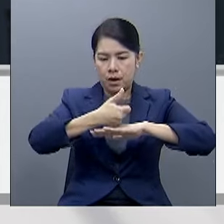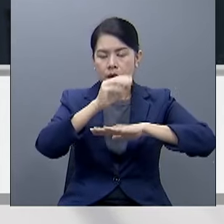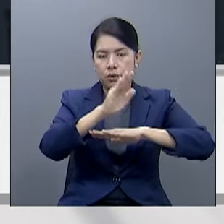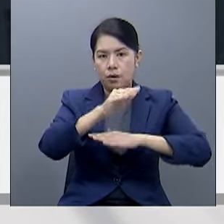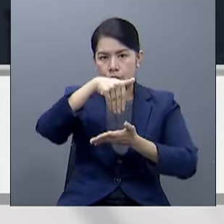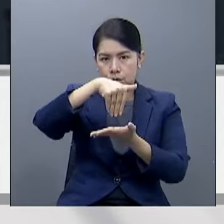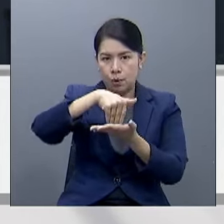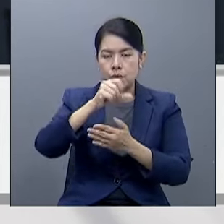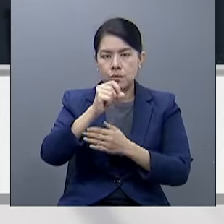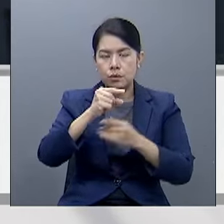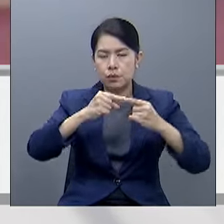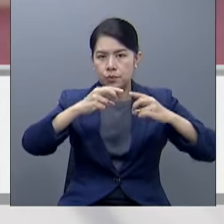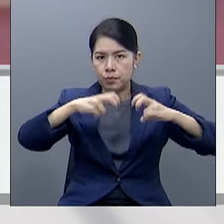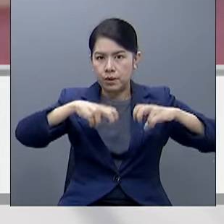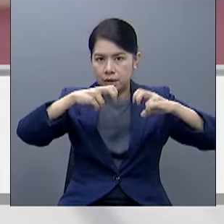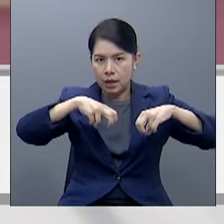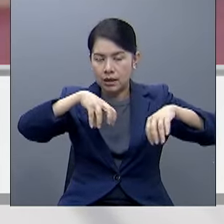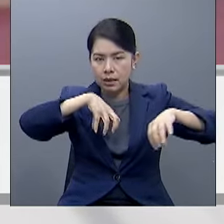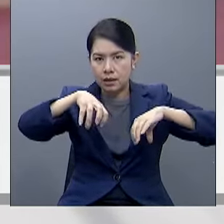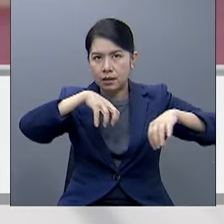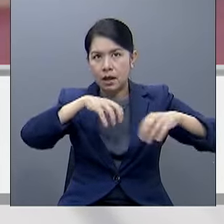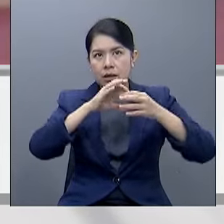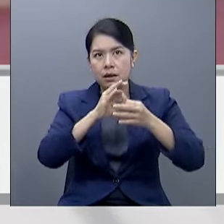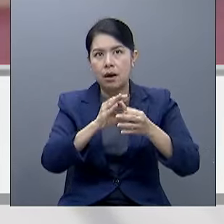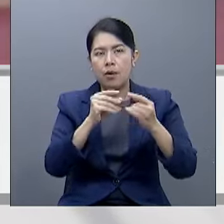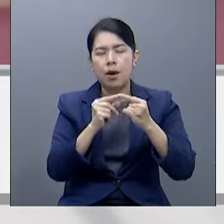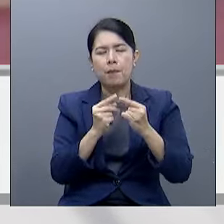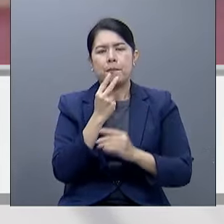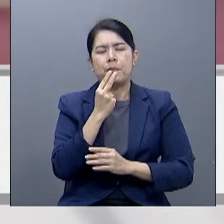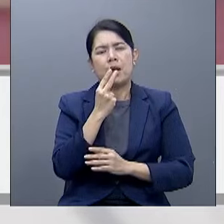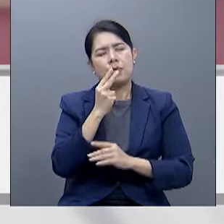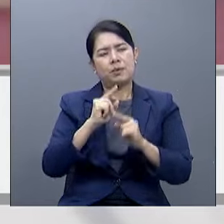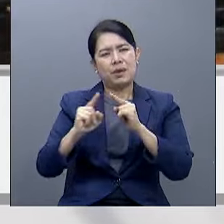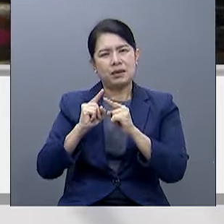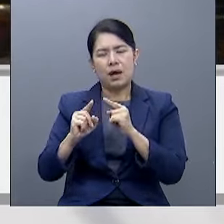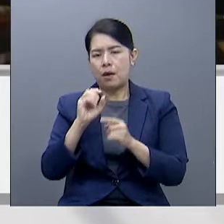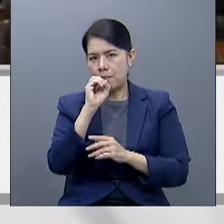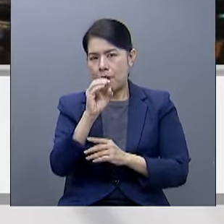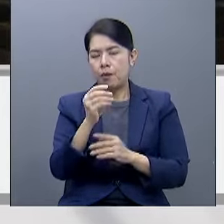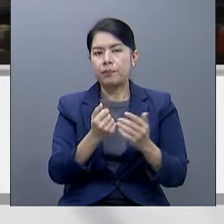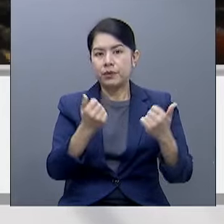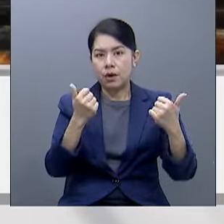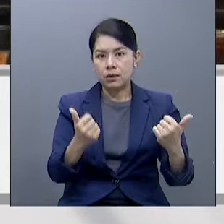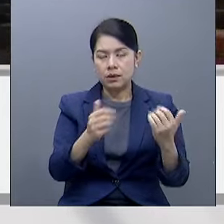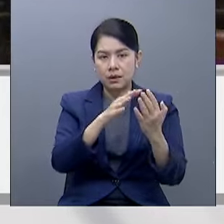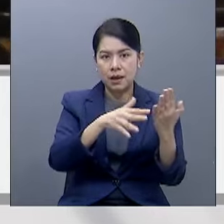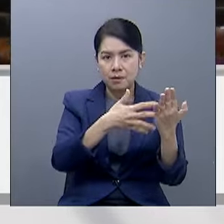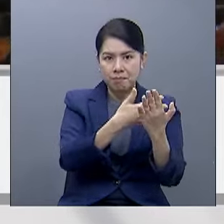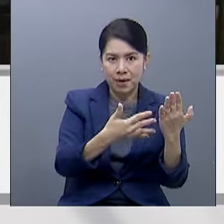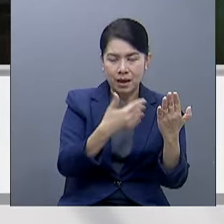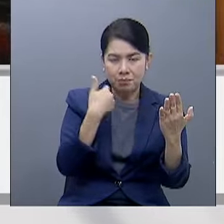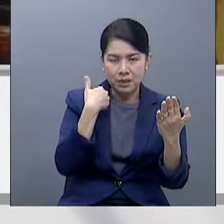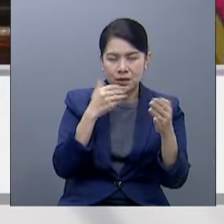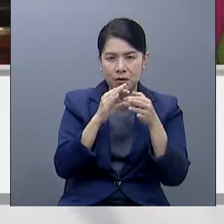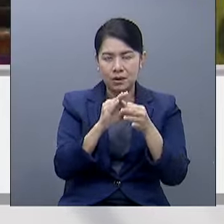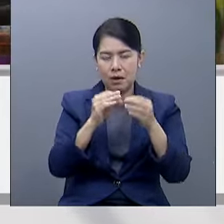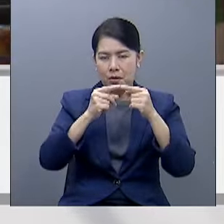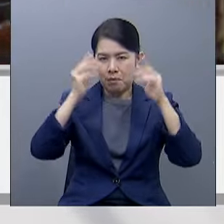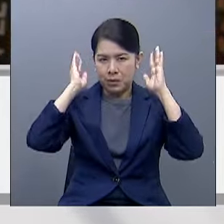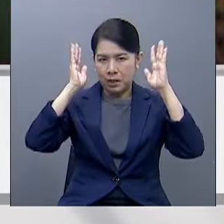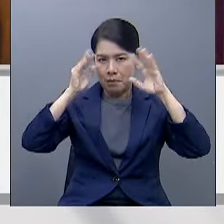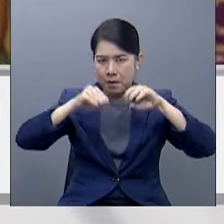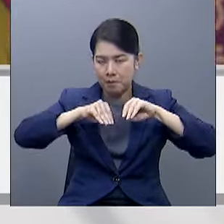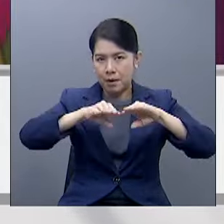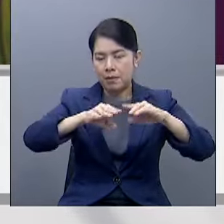จัดการความรู้เพื่อควบคุมยาสุบก็เปิดเผยข้อมูลว่าตอนนี้กลยุทธ์นึงที่พบด้านการตลาดของกลุ่มผู้ค้า